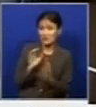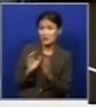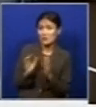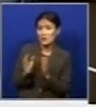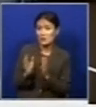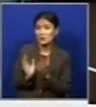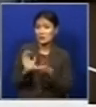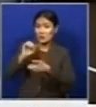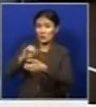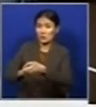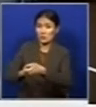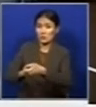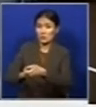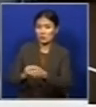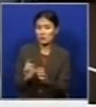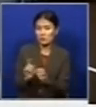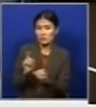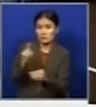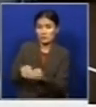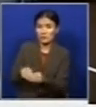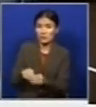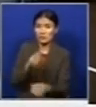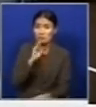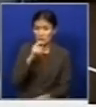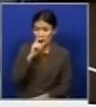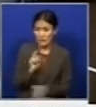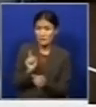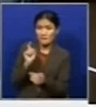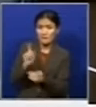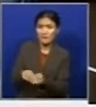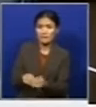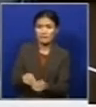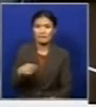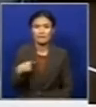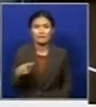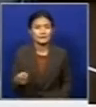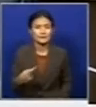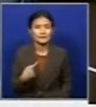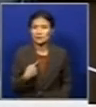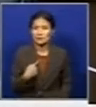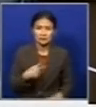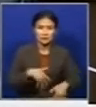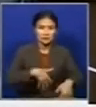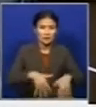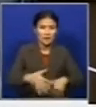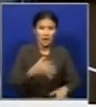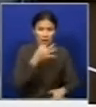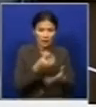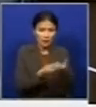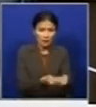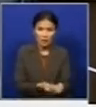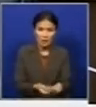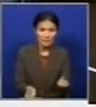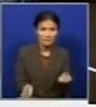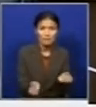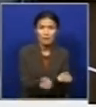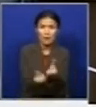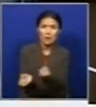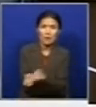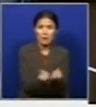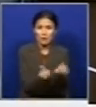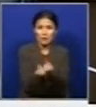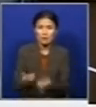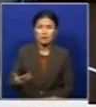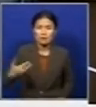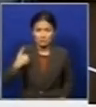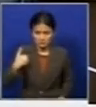จะก่อให้เกิดผลกระทบต่อเกษตรกรรายย่อยและประชาชนโดยทั่วไปอย่างกว้างขว